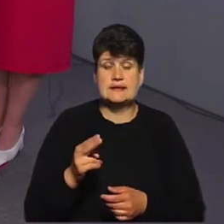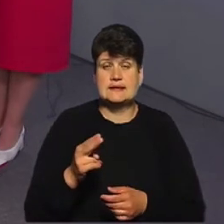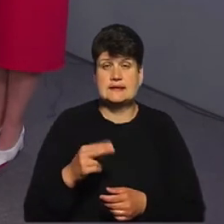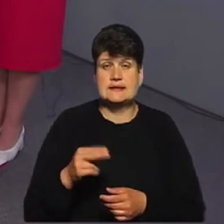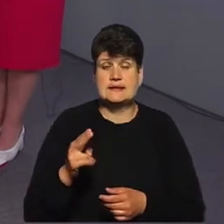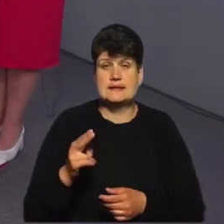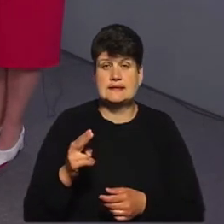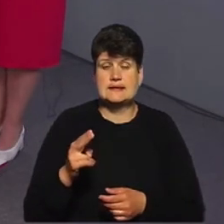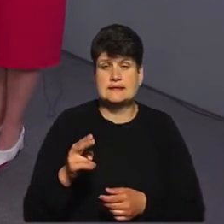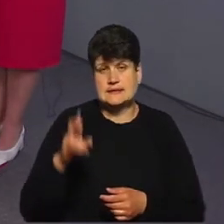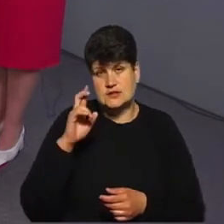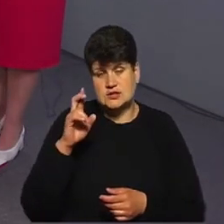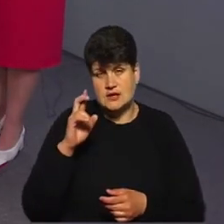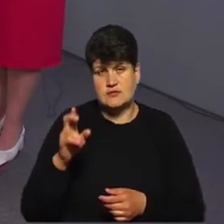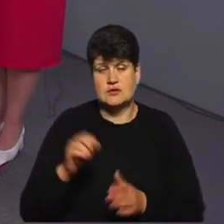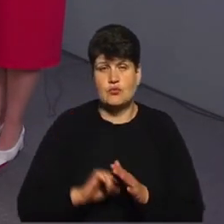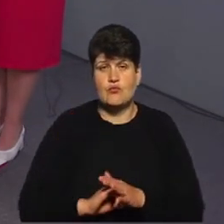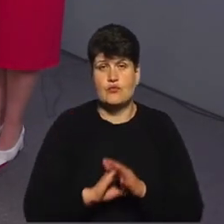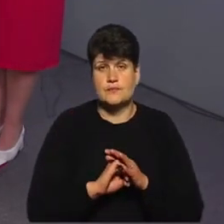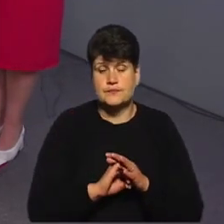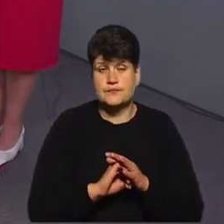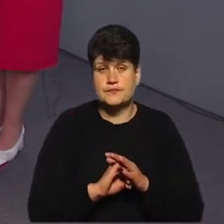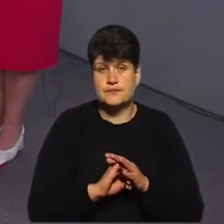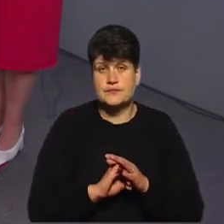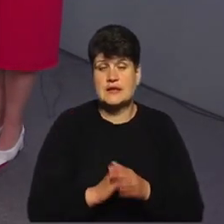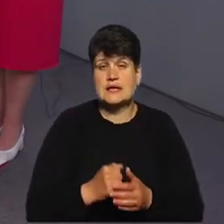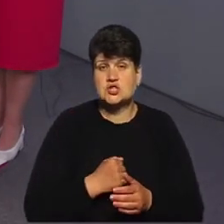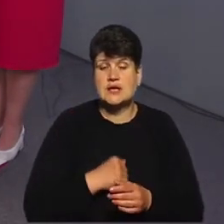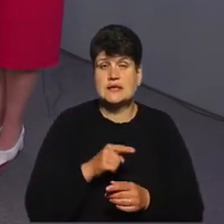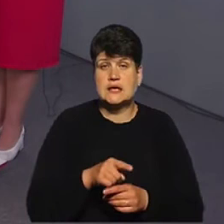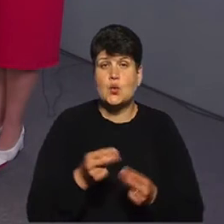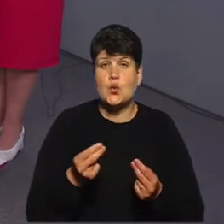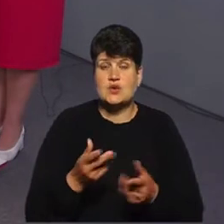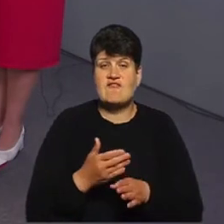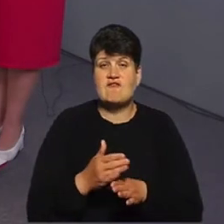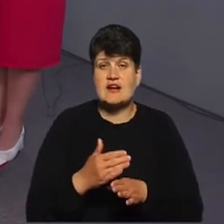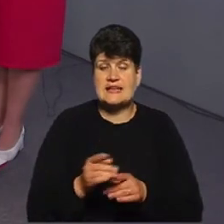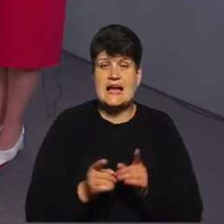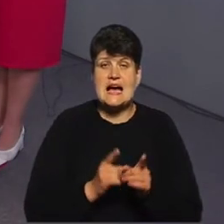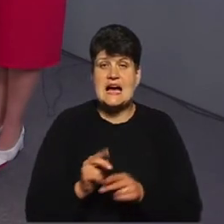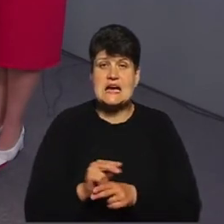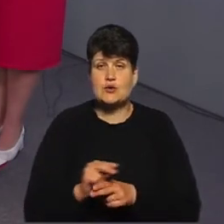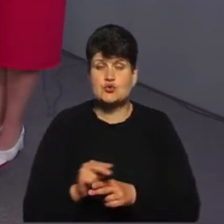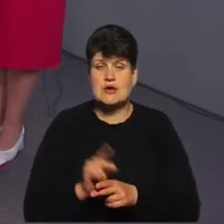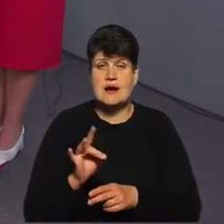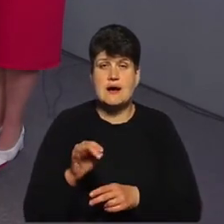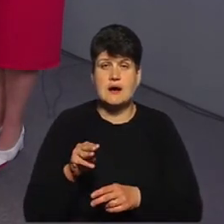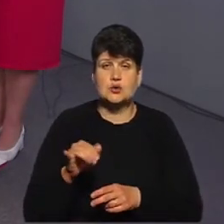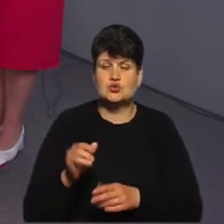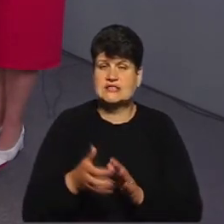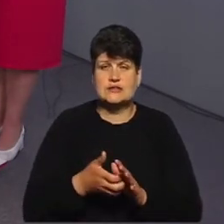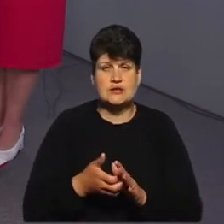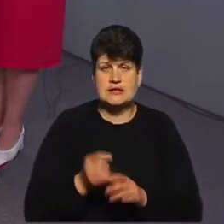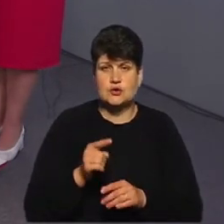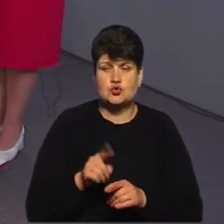державний фонд. І, на жаль, тих коштів, які виділили на реконструкцію самої ратуші, недостатньо для того, щоб навіть закінчити зараз благоустрій.